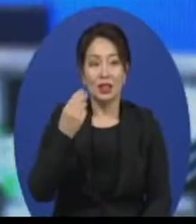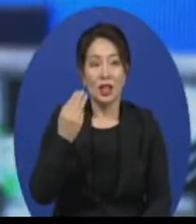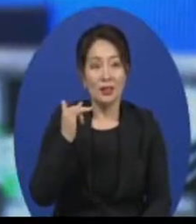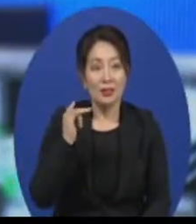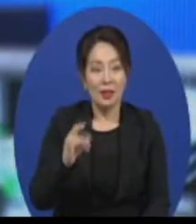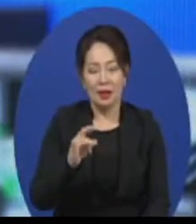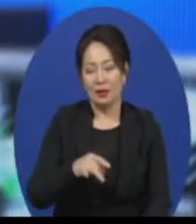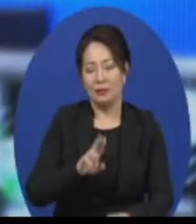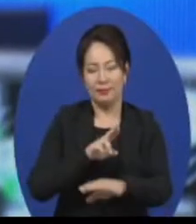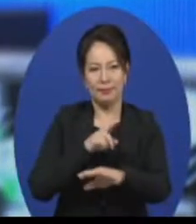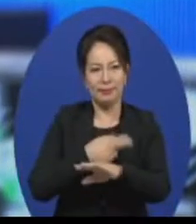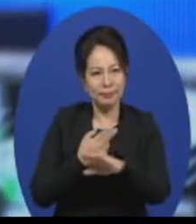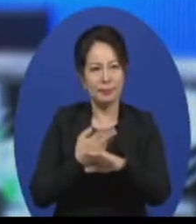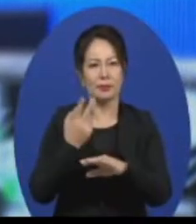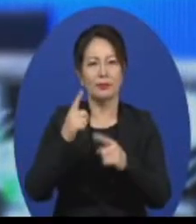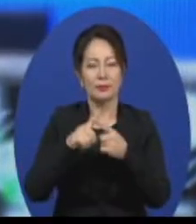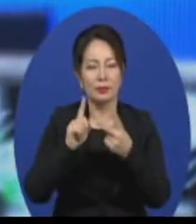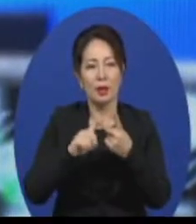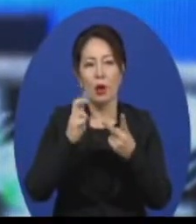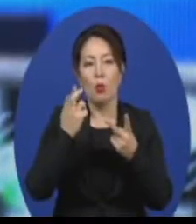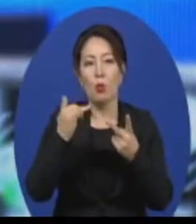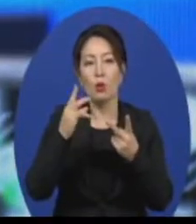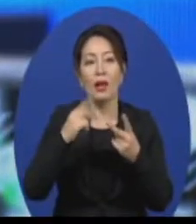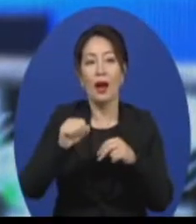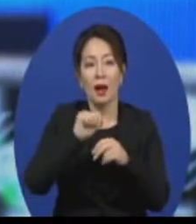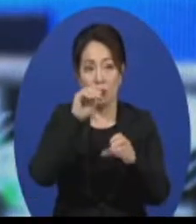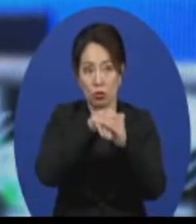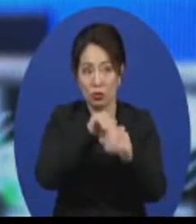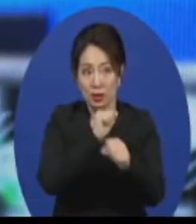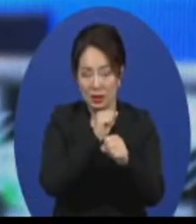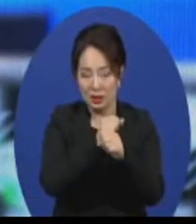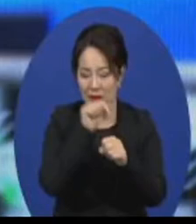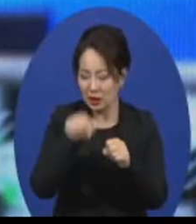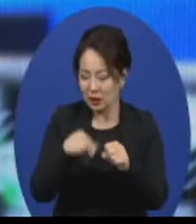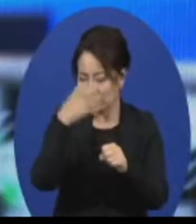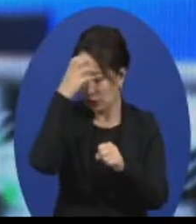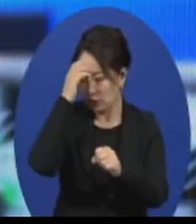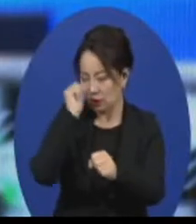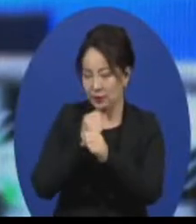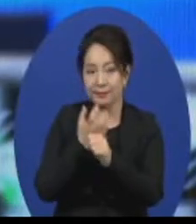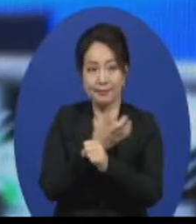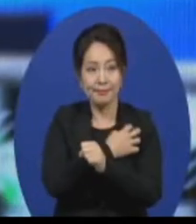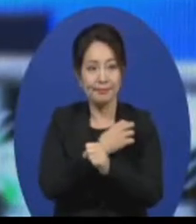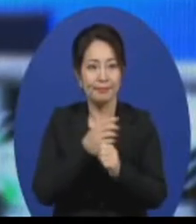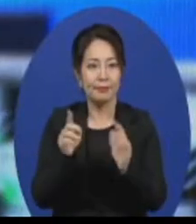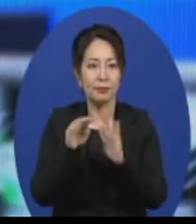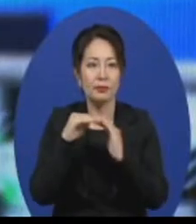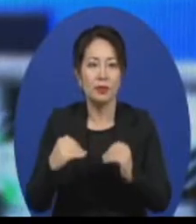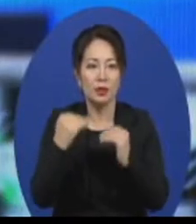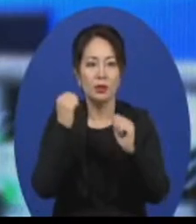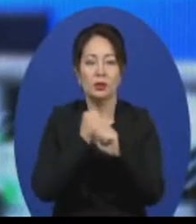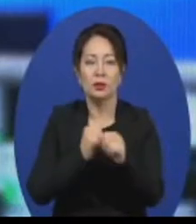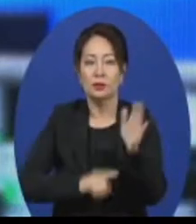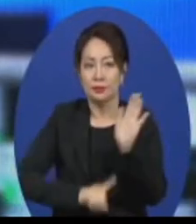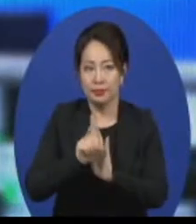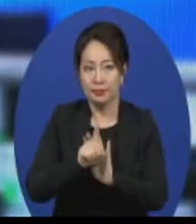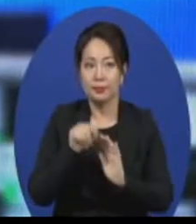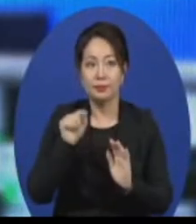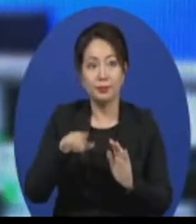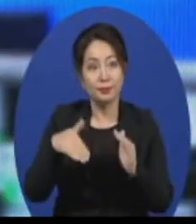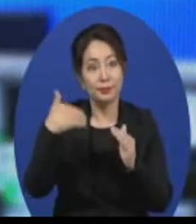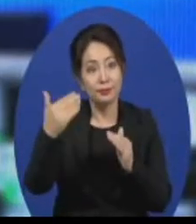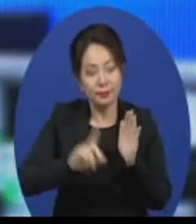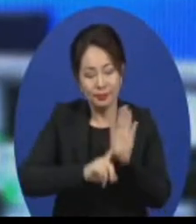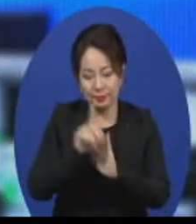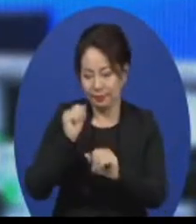ажиллаа. Үндс сүлийн нэмэлт өөрчлөлтийн хүрээнд орон нутгийн эрх мэдлийг өргөдөх, төрийн хариуцлага сахилгын хотыг дээшлүүлэх шийдэл эхэлсэн. Дээрээс